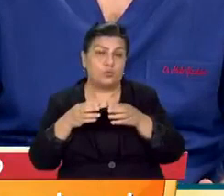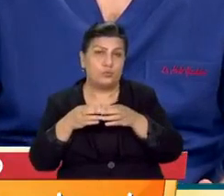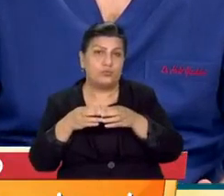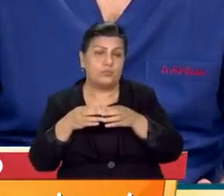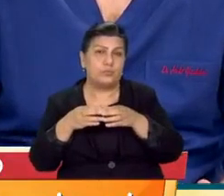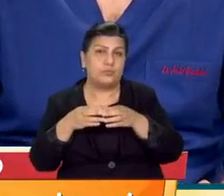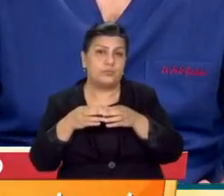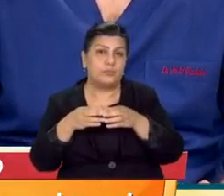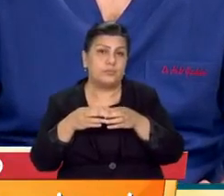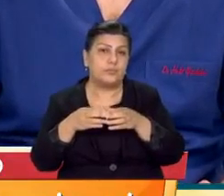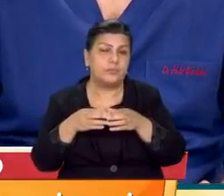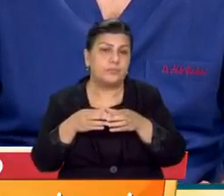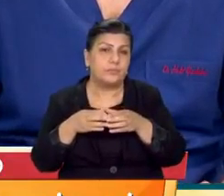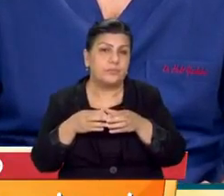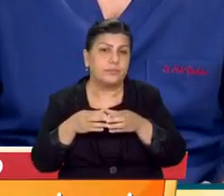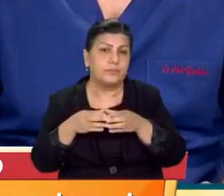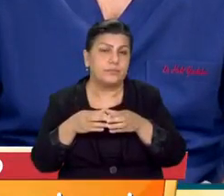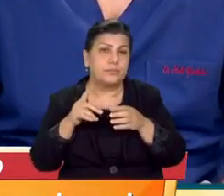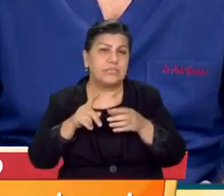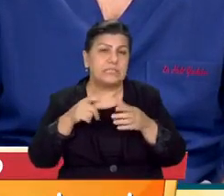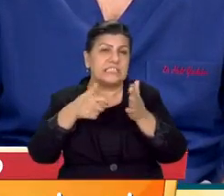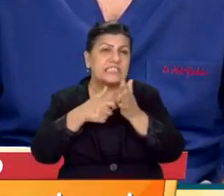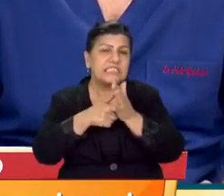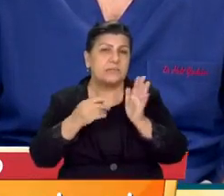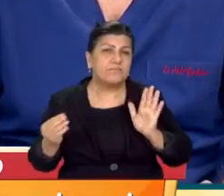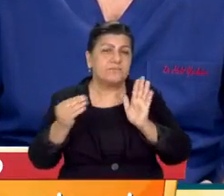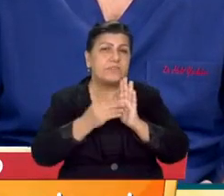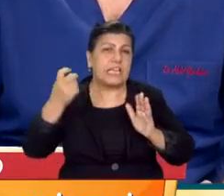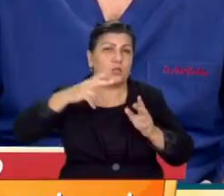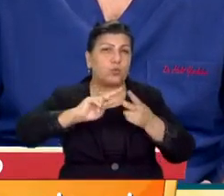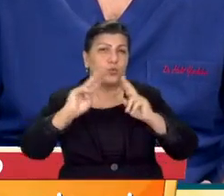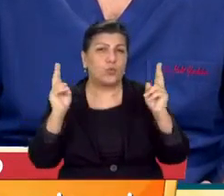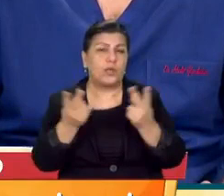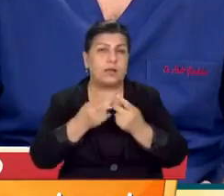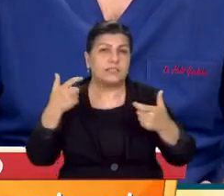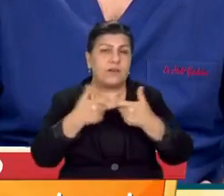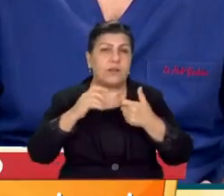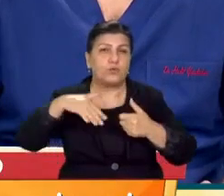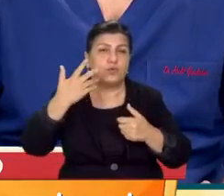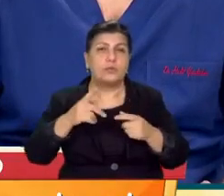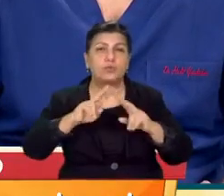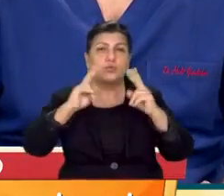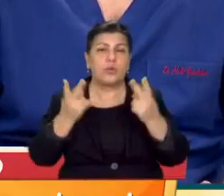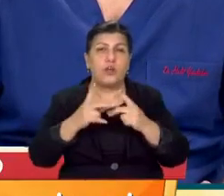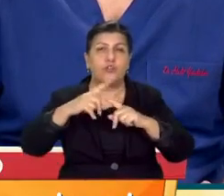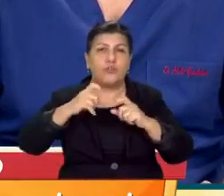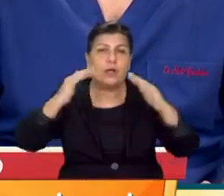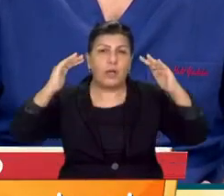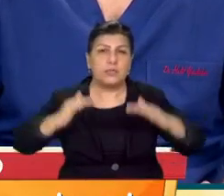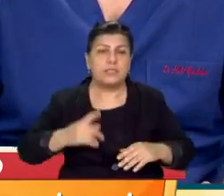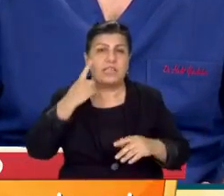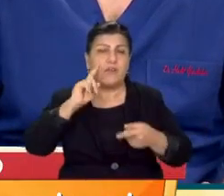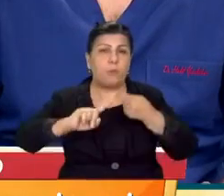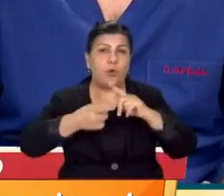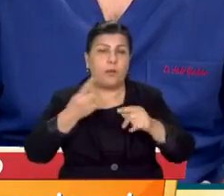Baby boomer denen Grup bunu da şey işte İkinci Dünya Savaşı'ndan sonra Dünya nüfusu çok azalınca işi